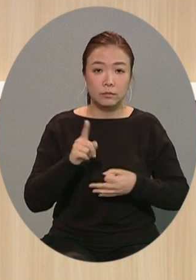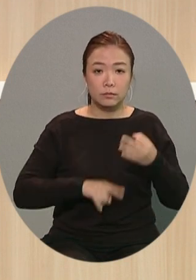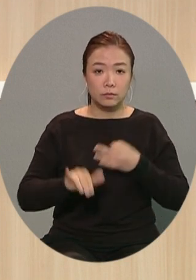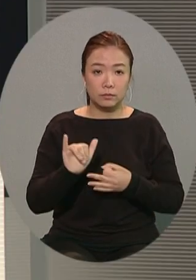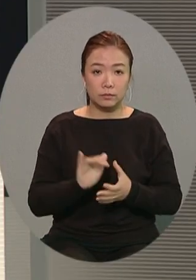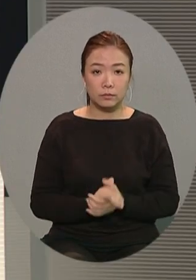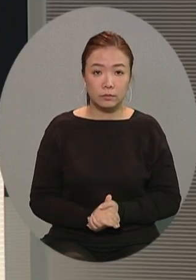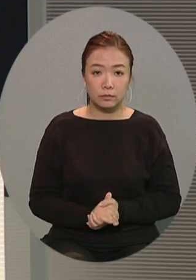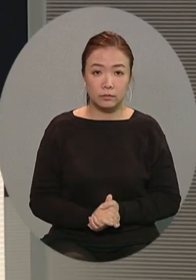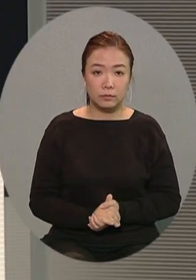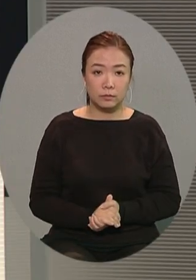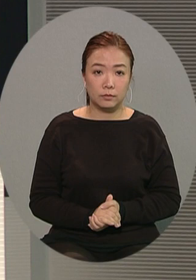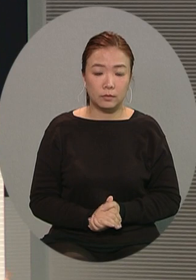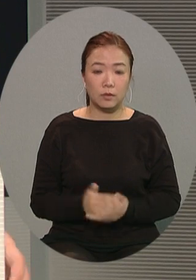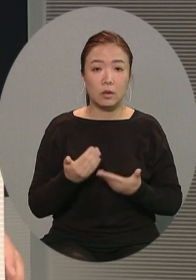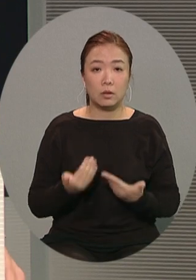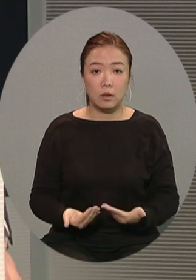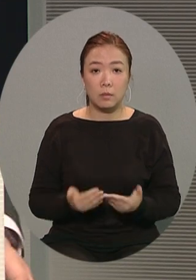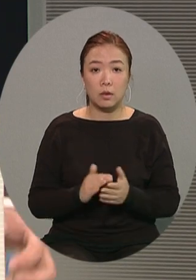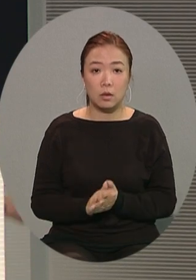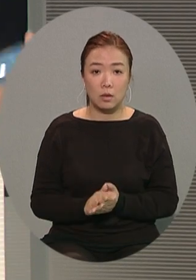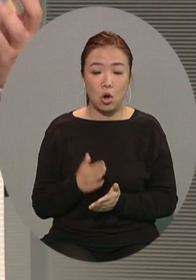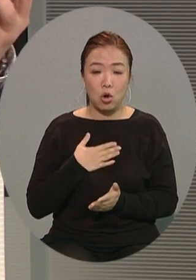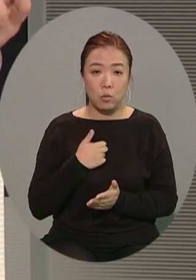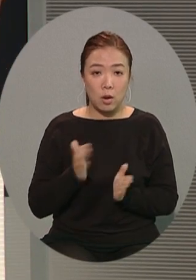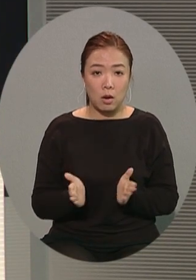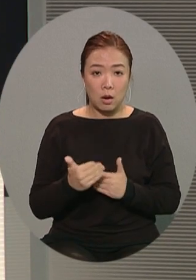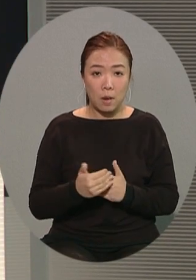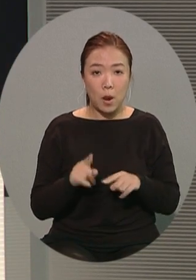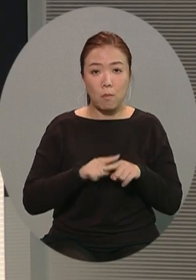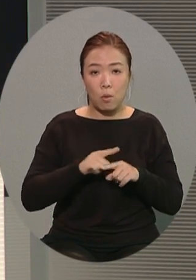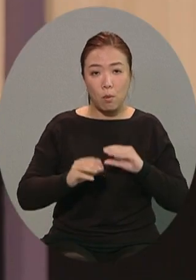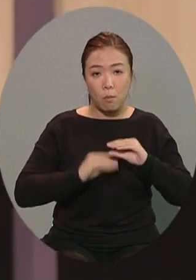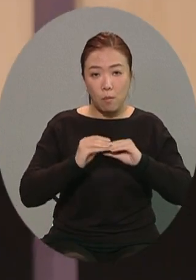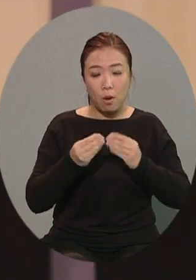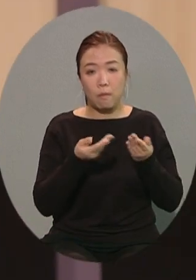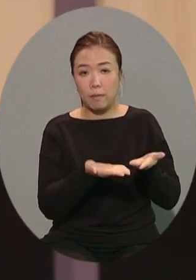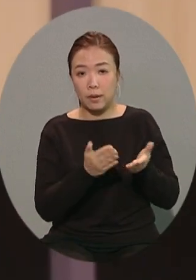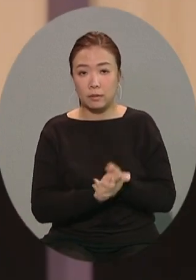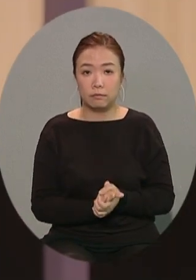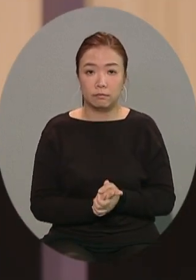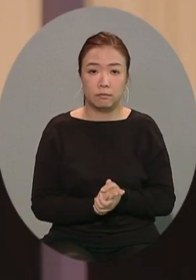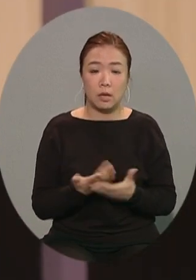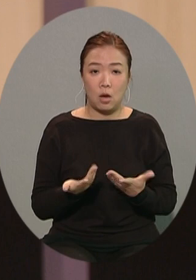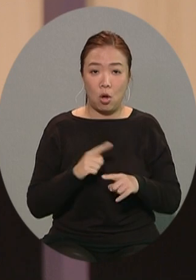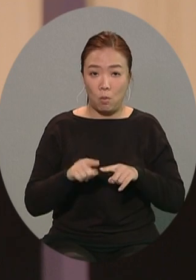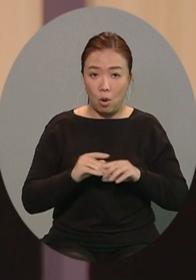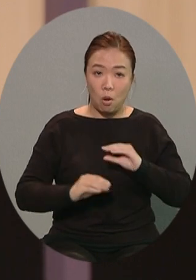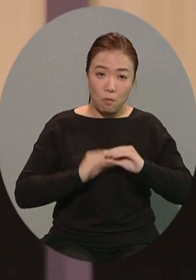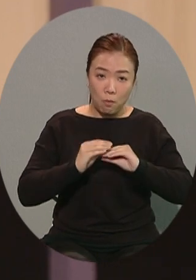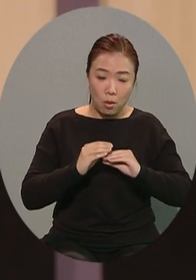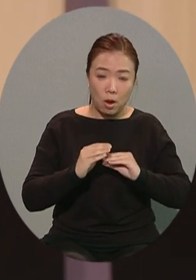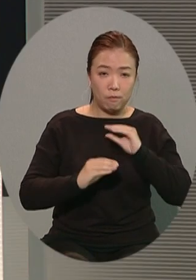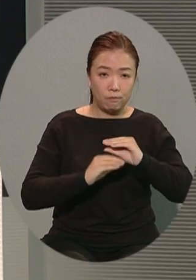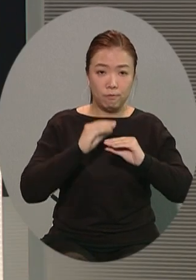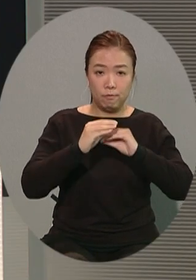熙。 今天我想送一份积木送给嘉诚。積木咧係逐層去建